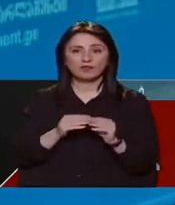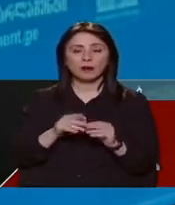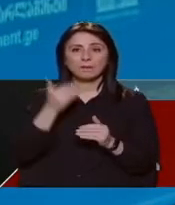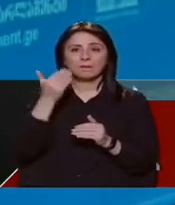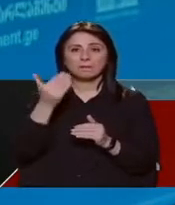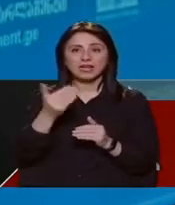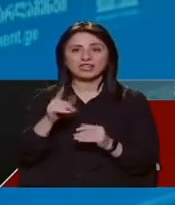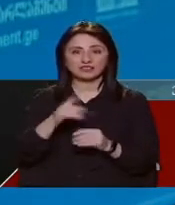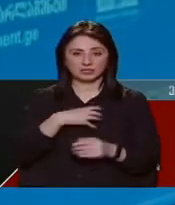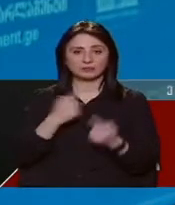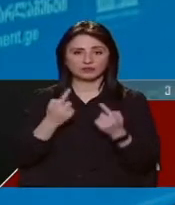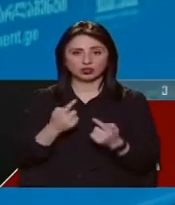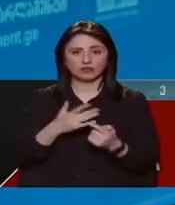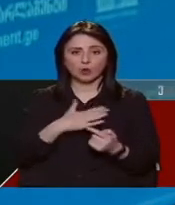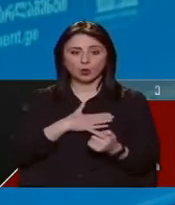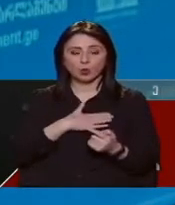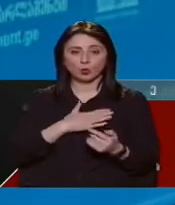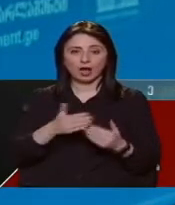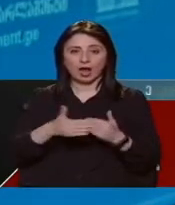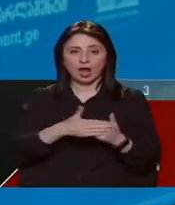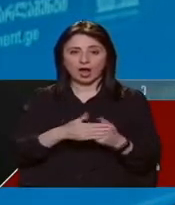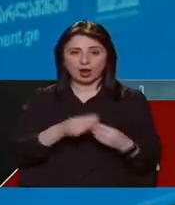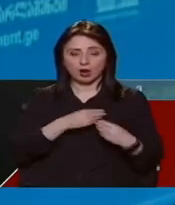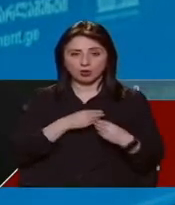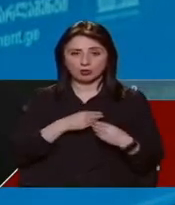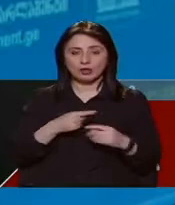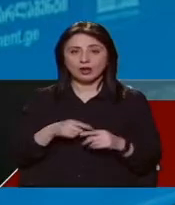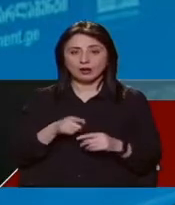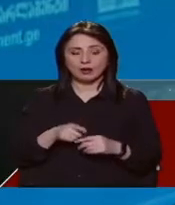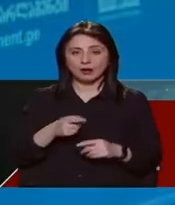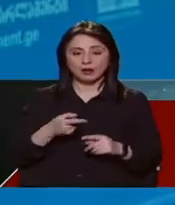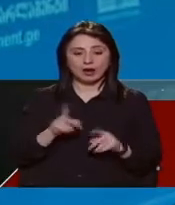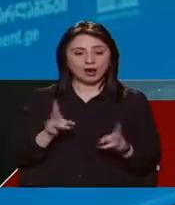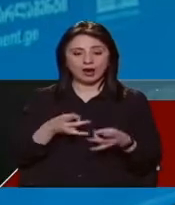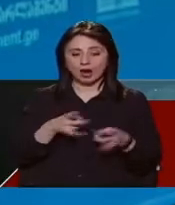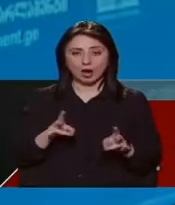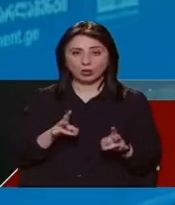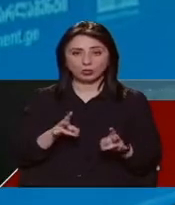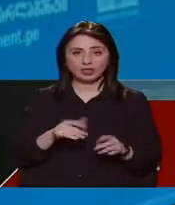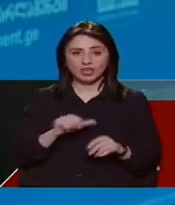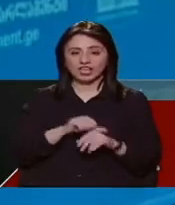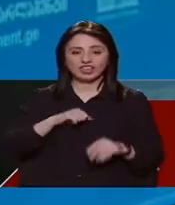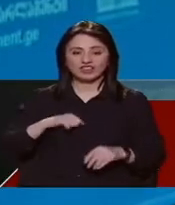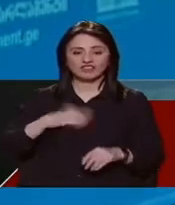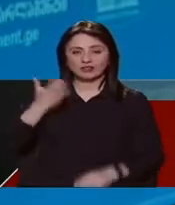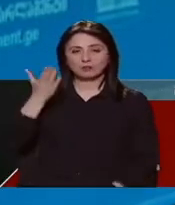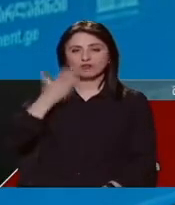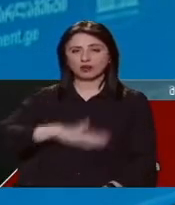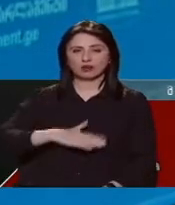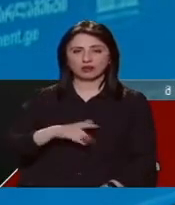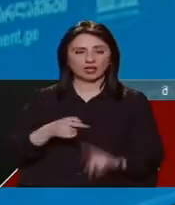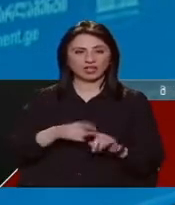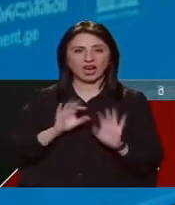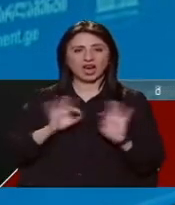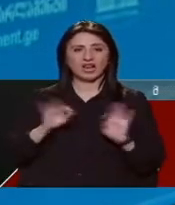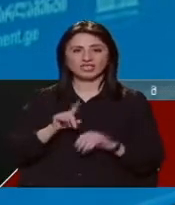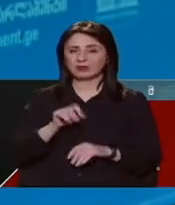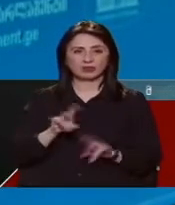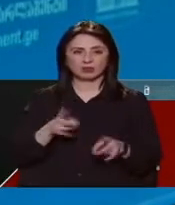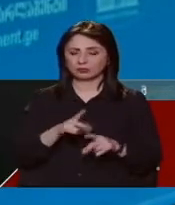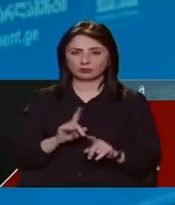Natuis Nishnovanda, Gultana, Hosmi Satania. Tunca, Arunda, Tvitkva Oplevach, Aruna Chauarde, Amgans Hadevis